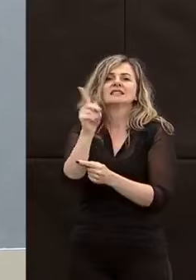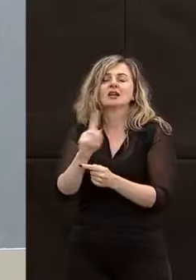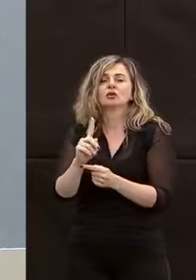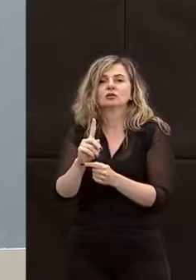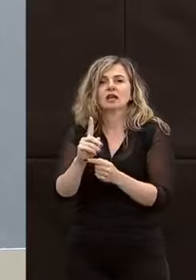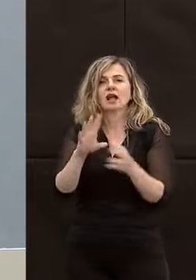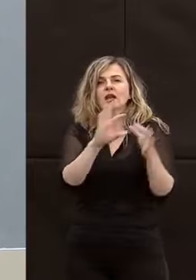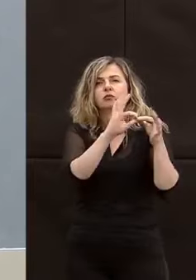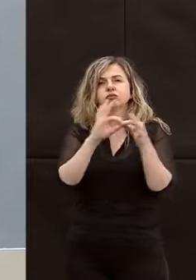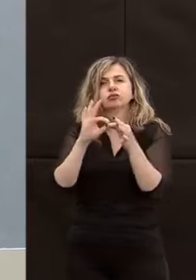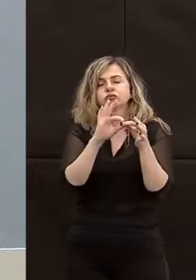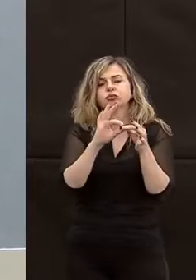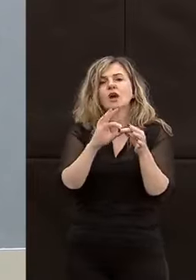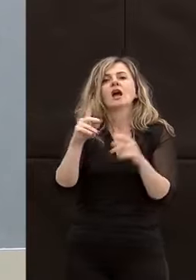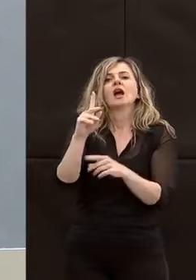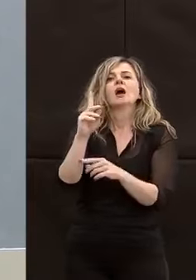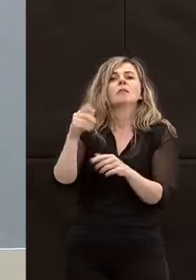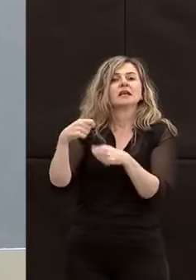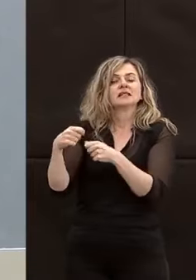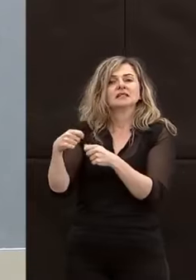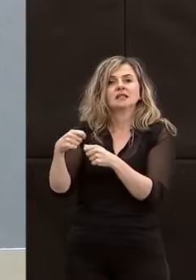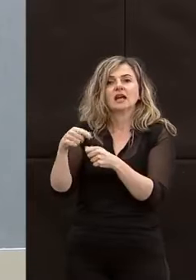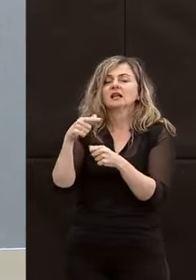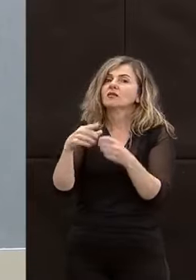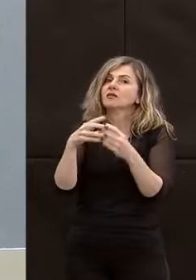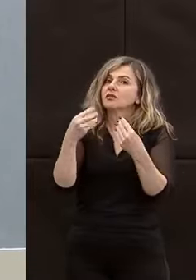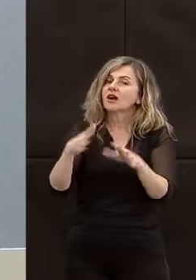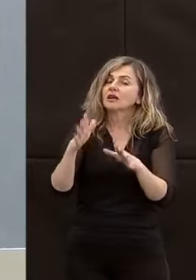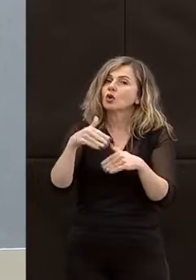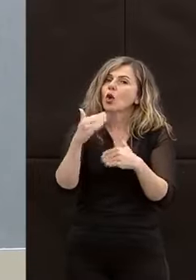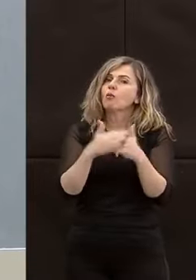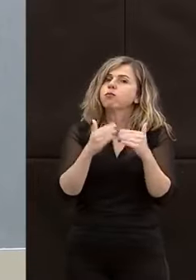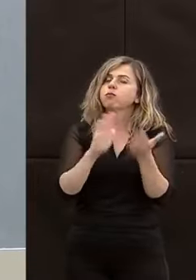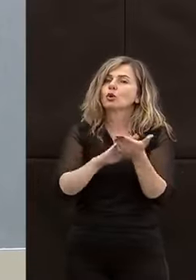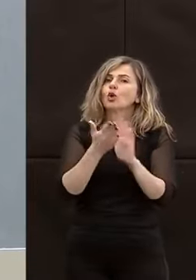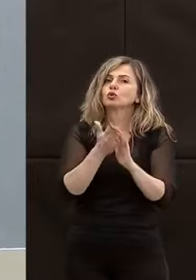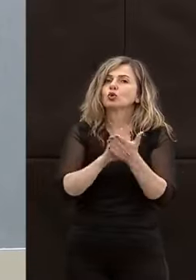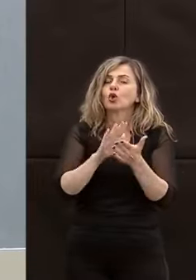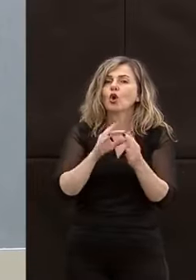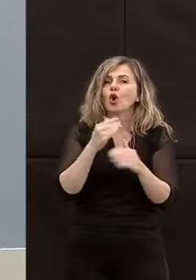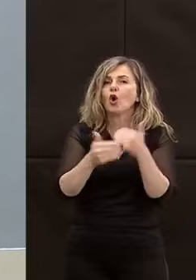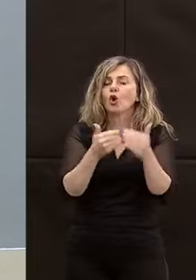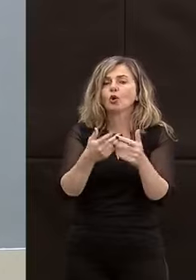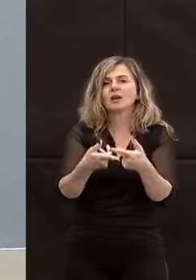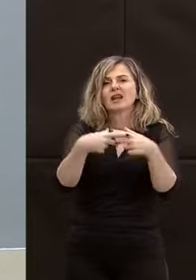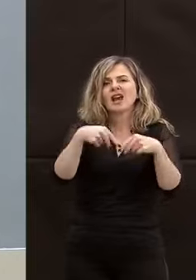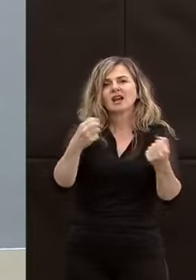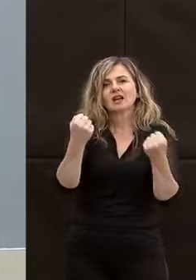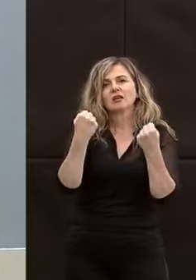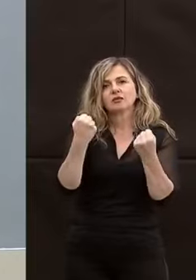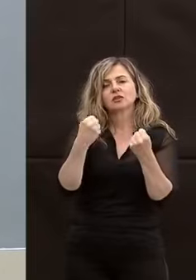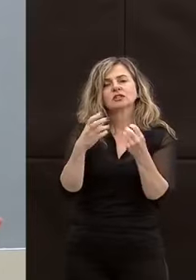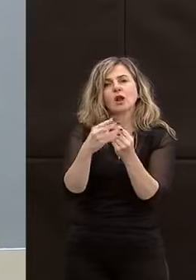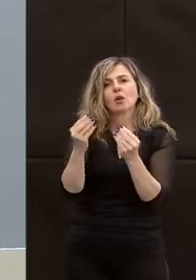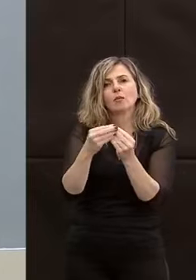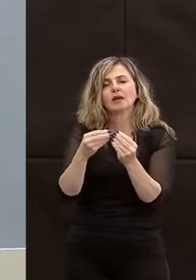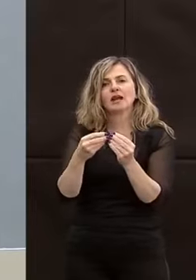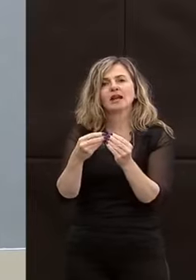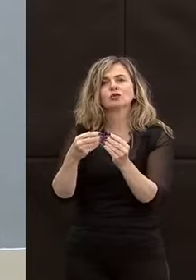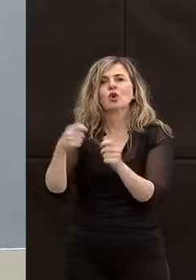presidente aver prodotto quel protocollo per rafforzare l'operato degli esercizi